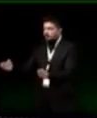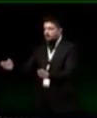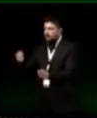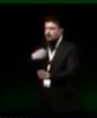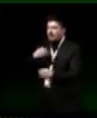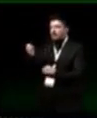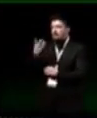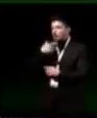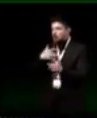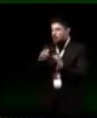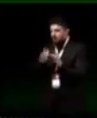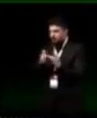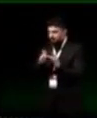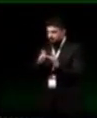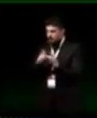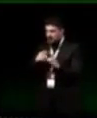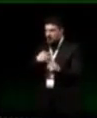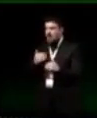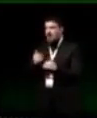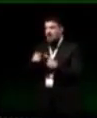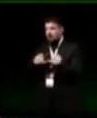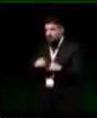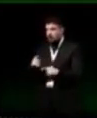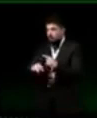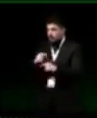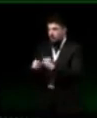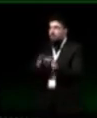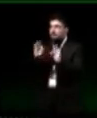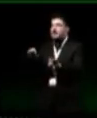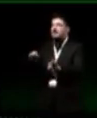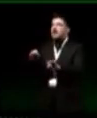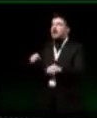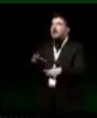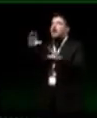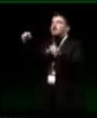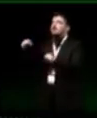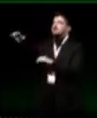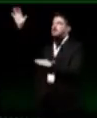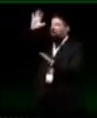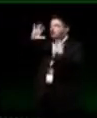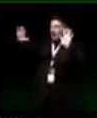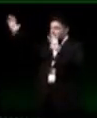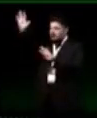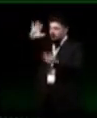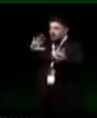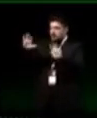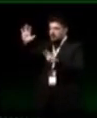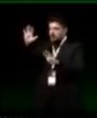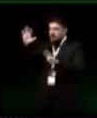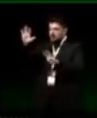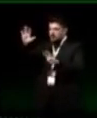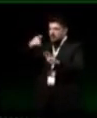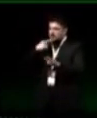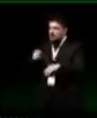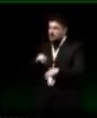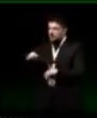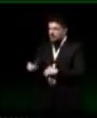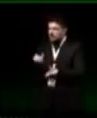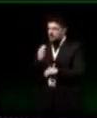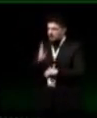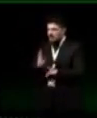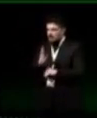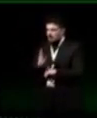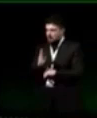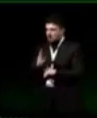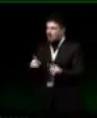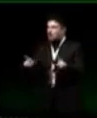che porterà la prossima generazione a conquistare lo spazio, come dice Jeff Bezos, così come altri hanno conquistato il web